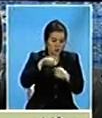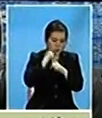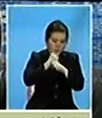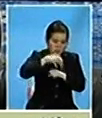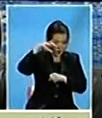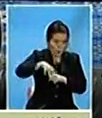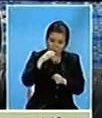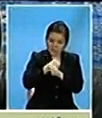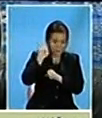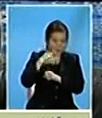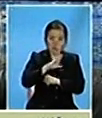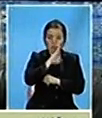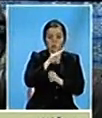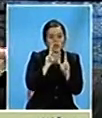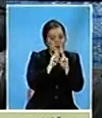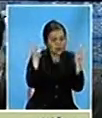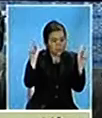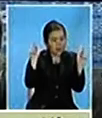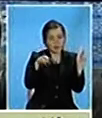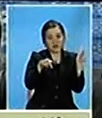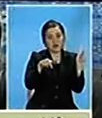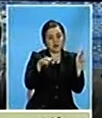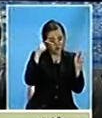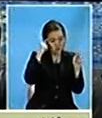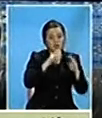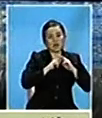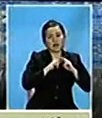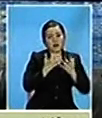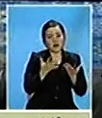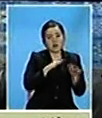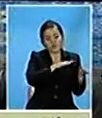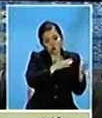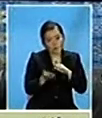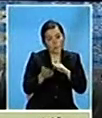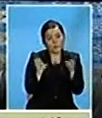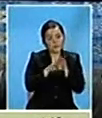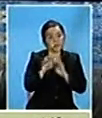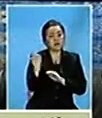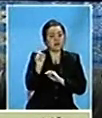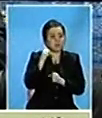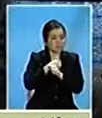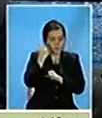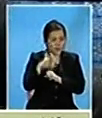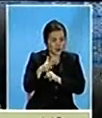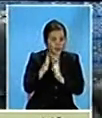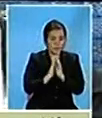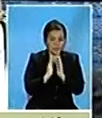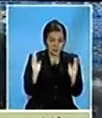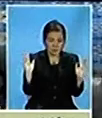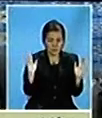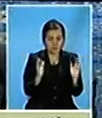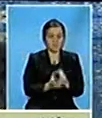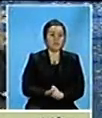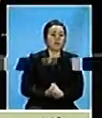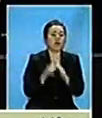ทำไม่ได้กรรมการพิจารณาคดีพิเศษเนี่ยต้องพิจารณาครับว่าจะยุบกรมนี้หรือไม่ขอบคุณท่านประธาน ครับเป็นอัน